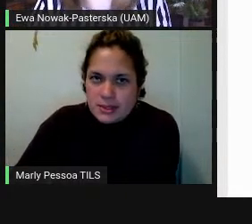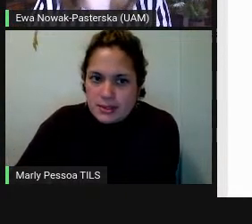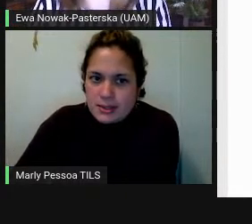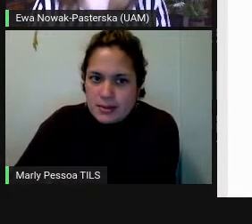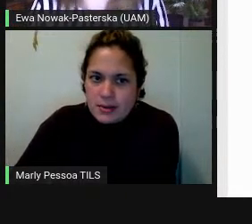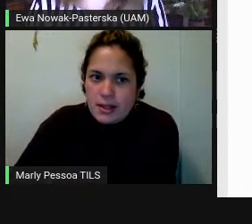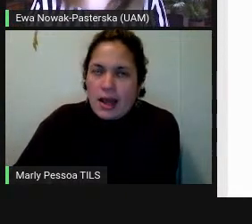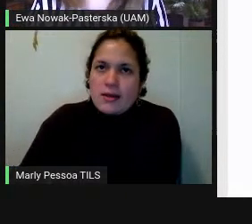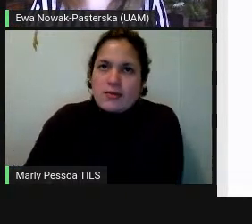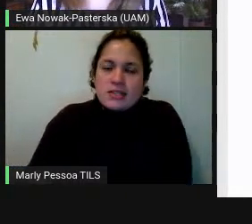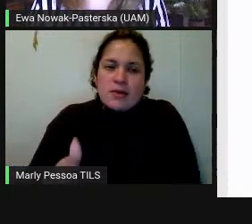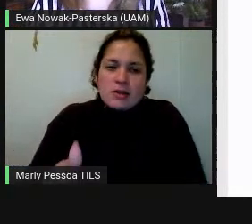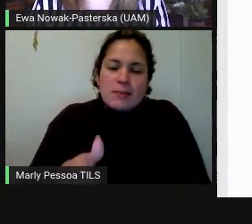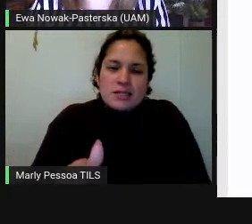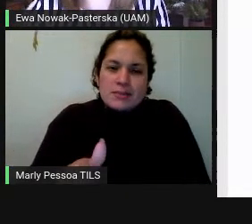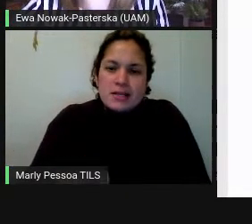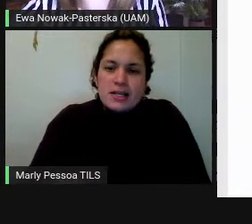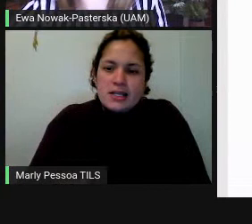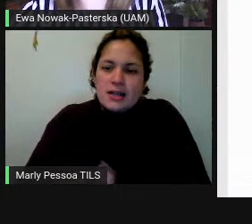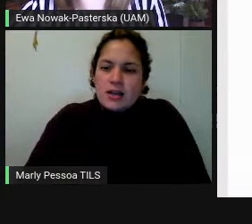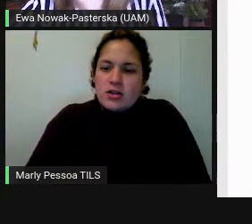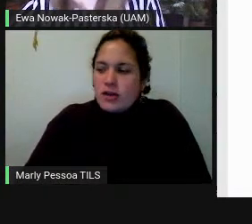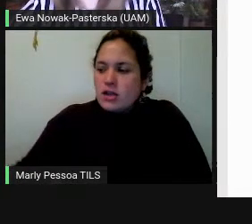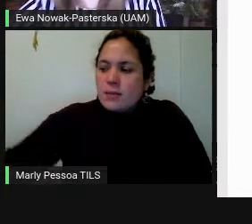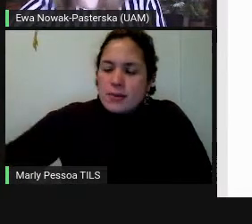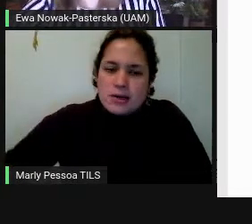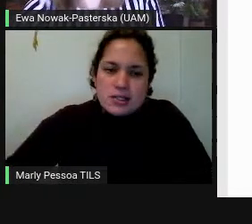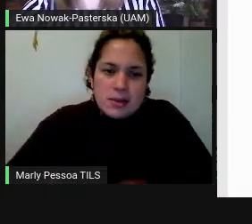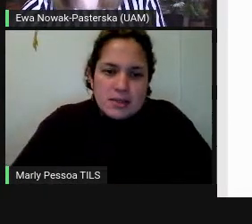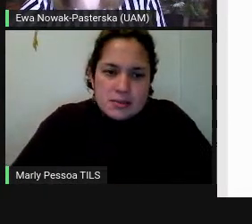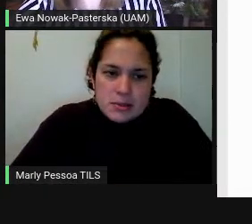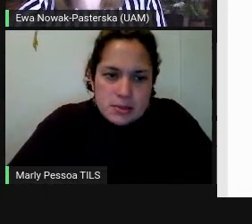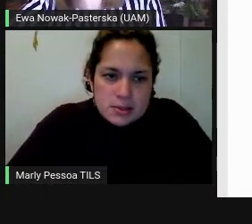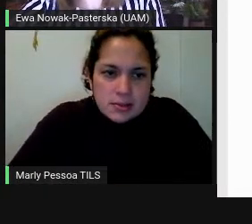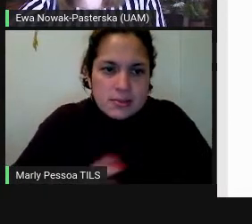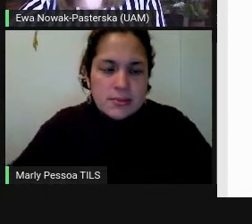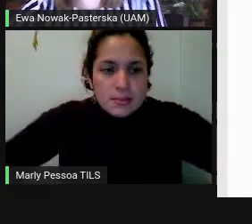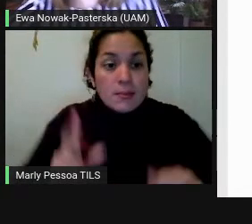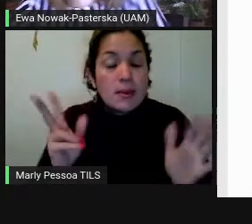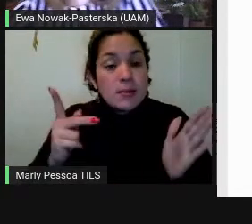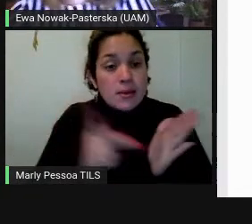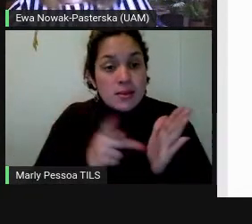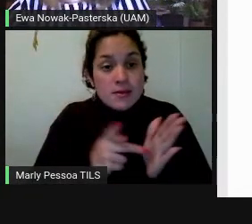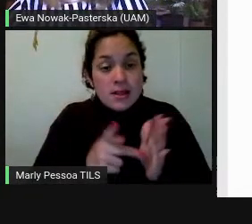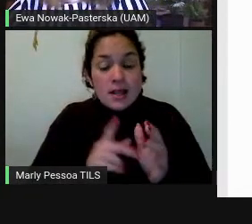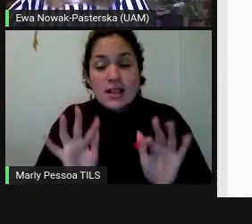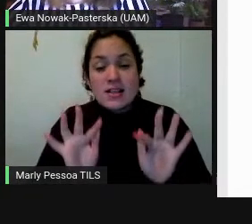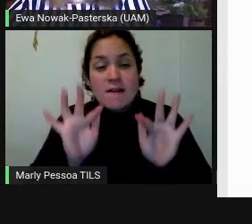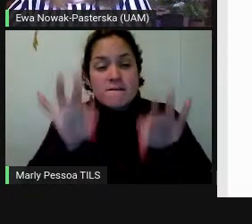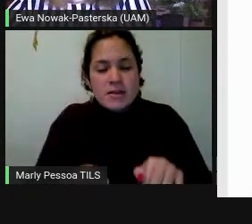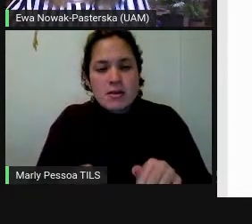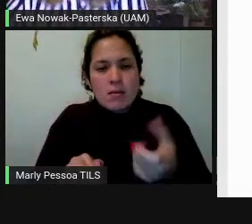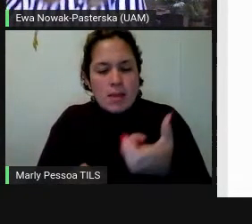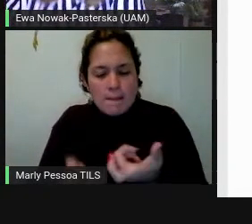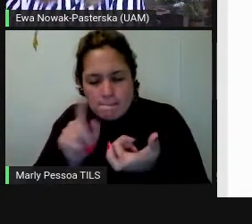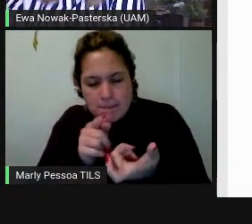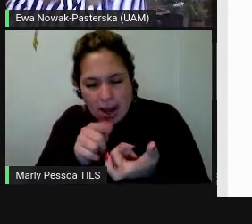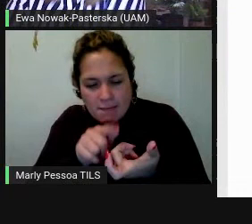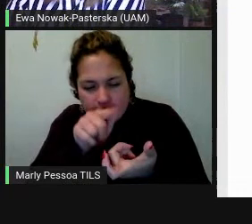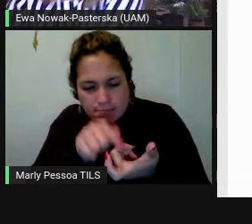czy Polkę, bądź mającą polskie pochodzenie. Então, realmente, essa terminação ski, ela se